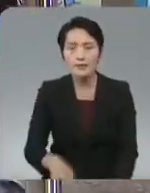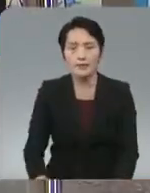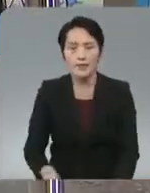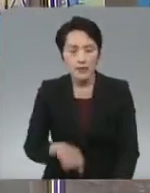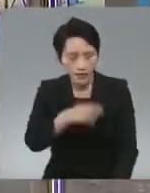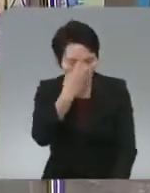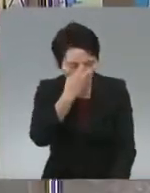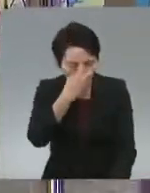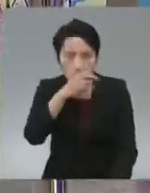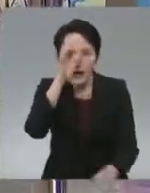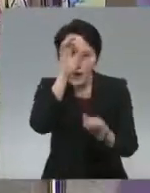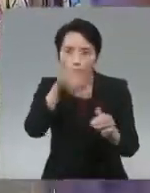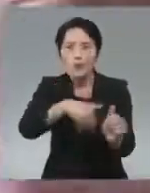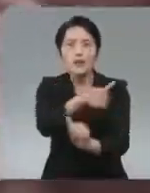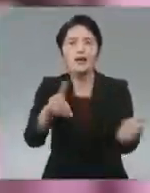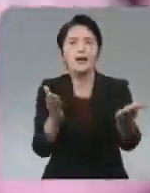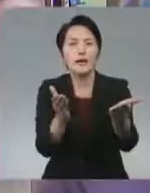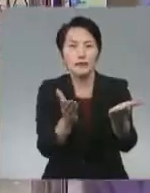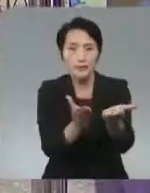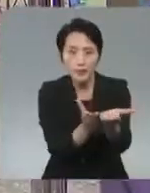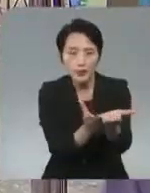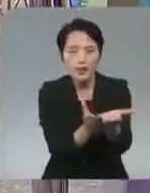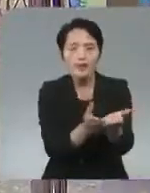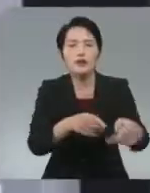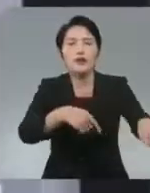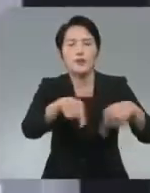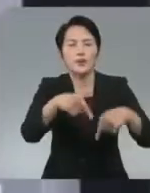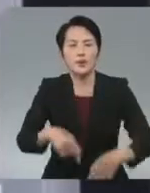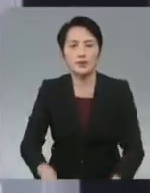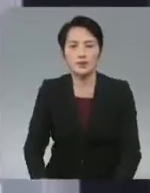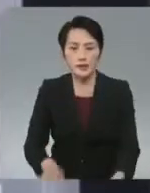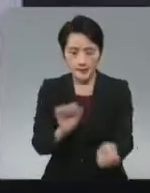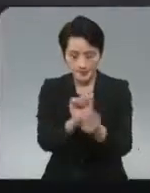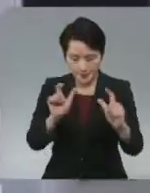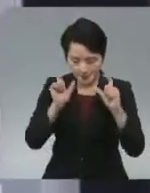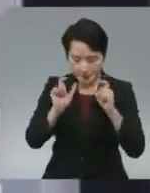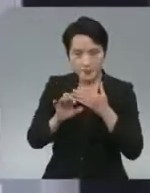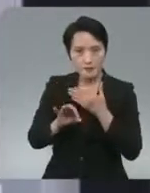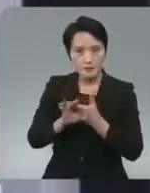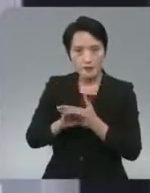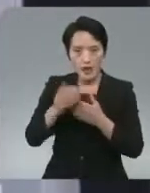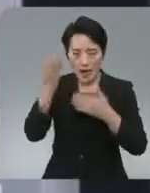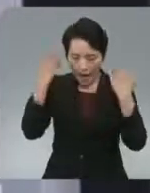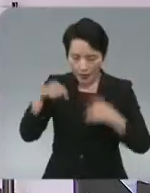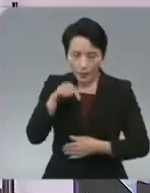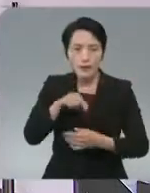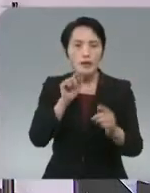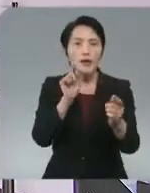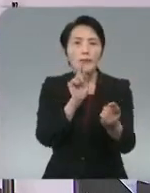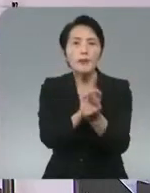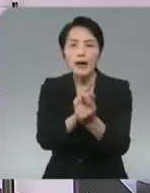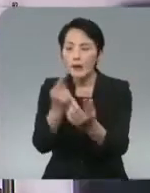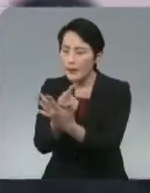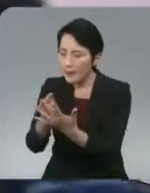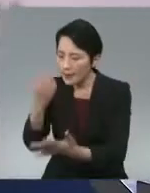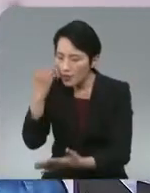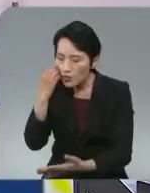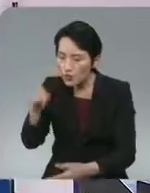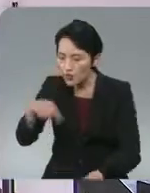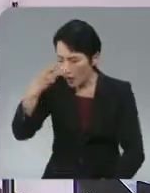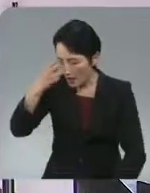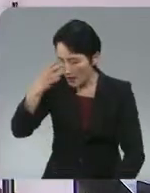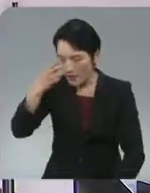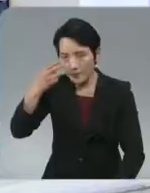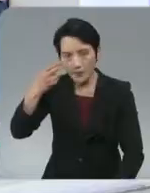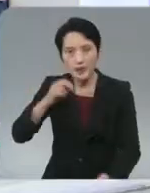ますまた完成車の調査や診断も学校を中心に行われ感染者が